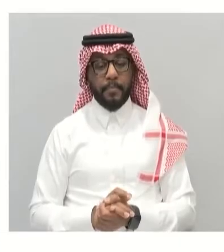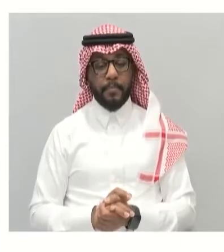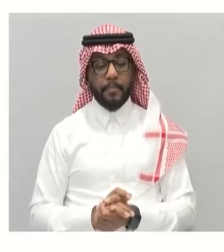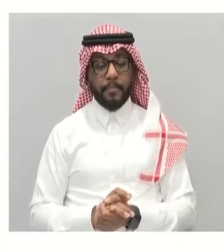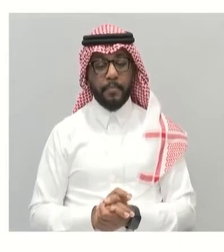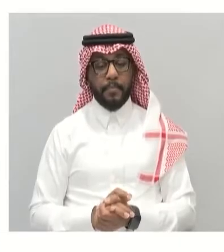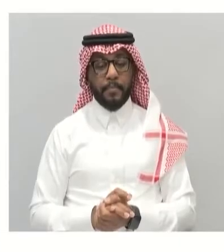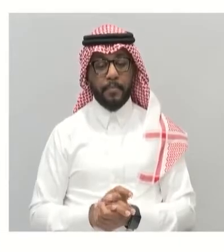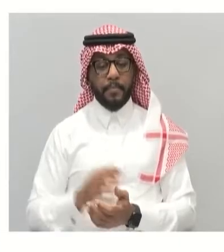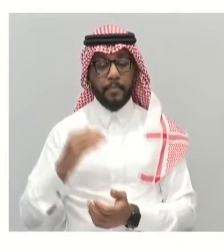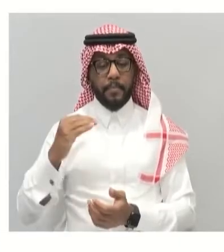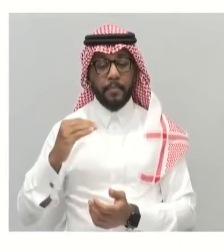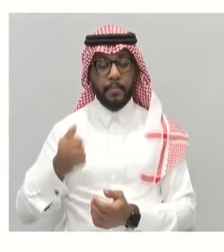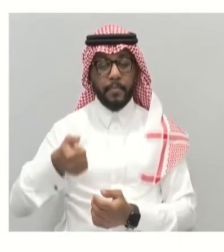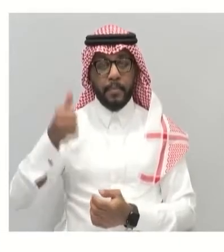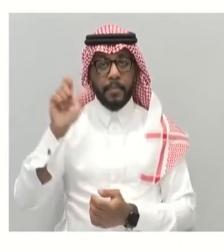حال